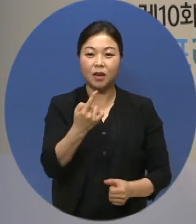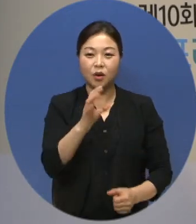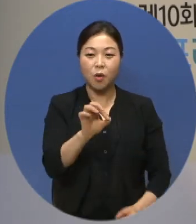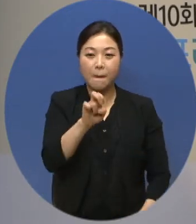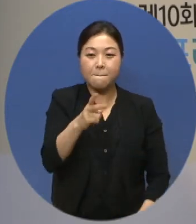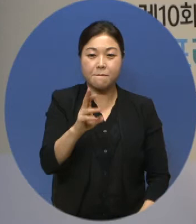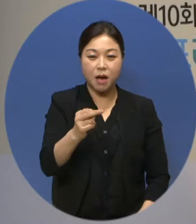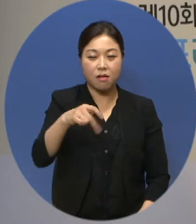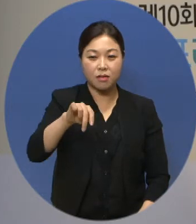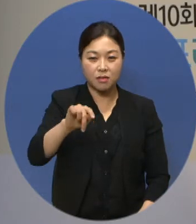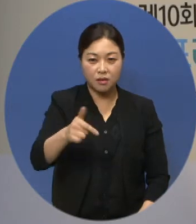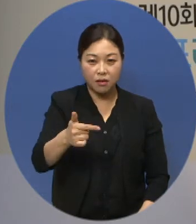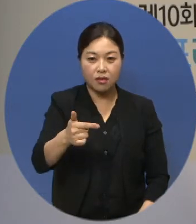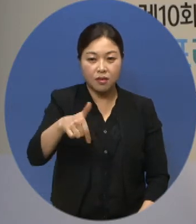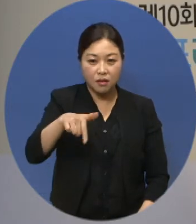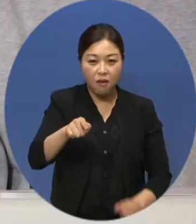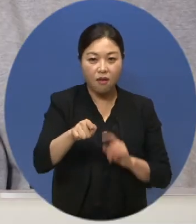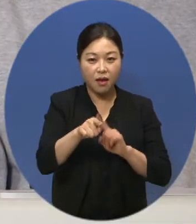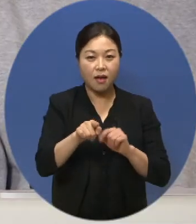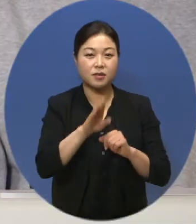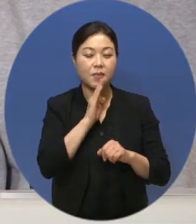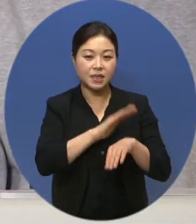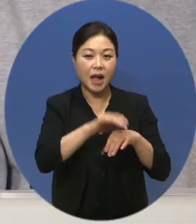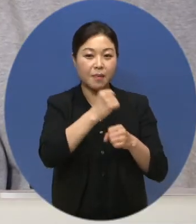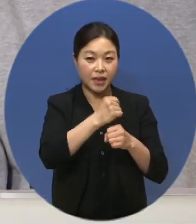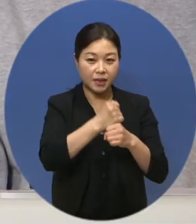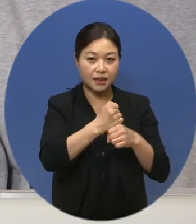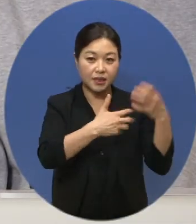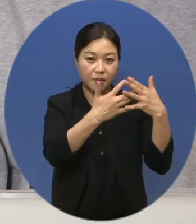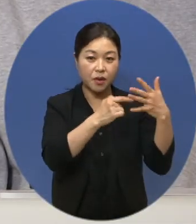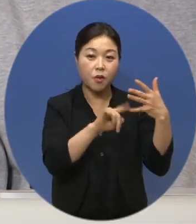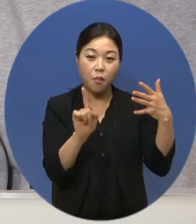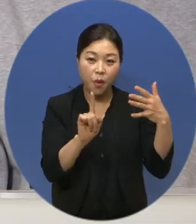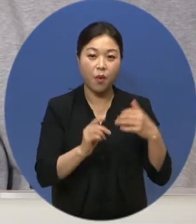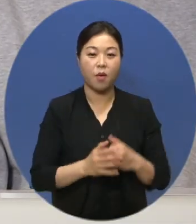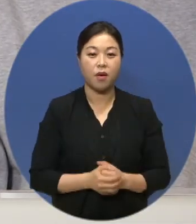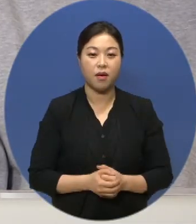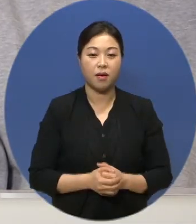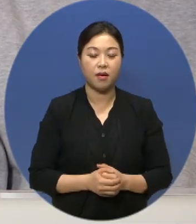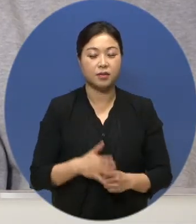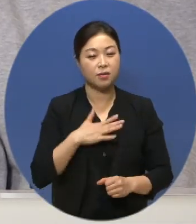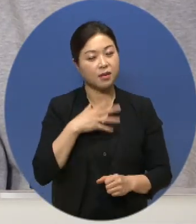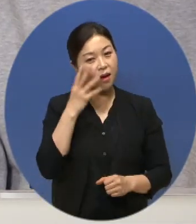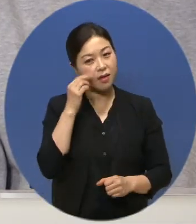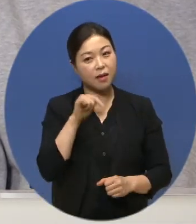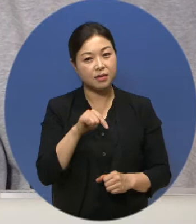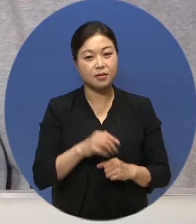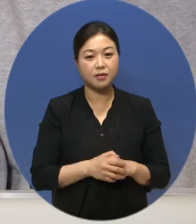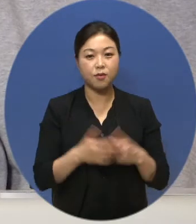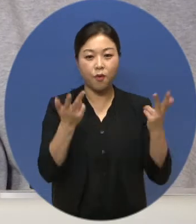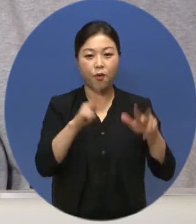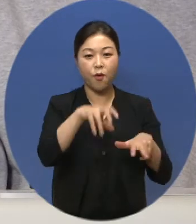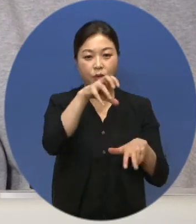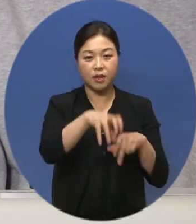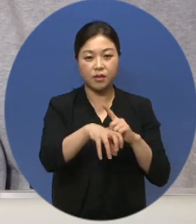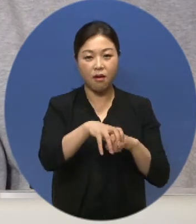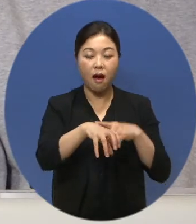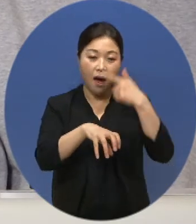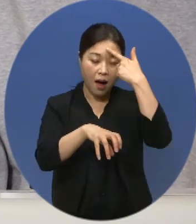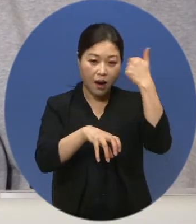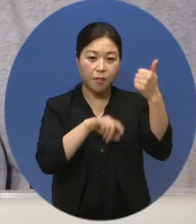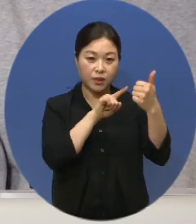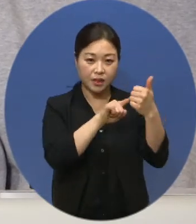공명선거 명장면을 좀 꼽아주십시오. 저는 이상하게 그 공원에서 네. 그